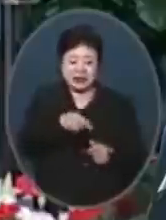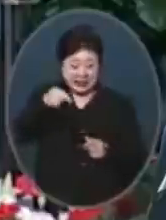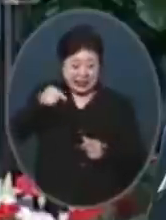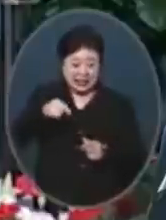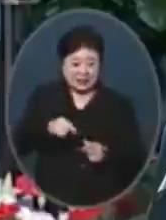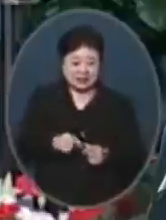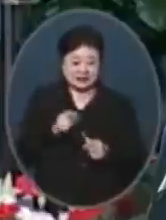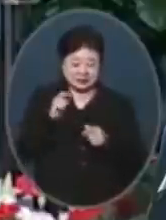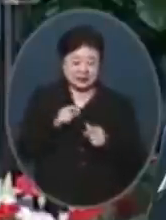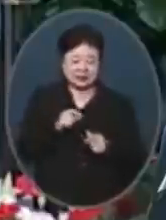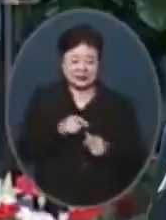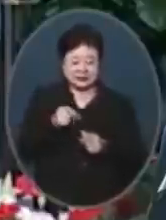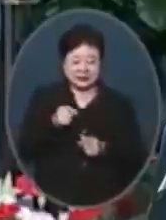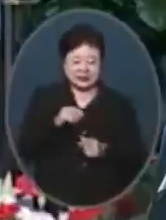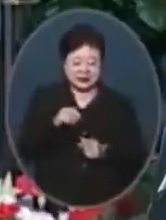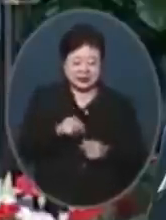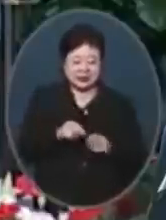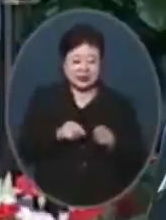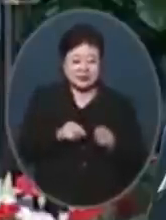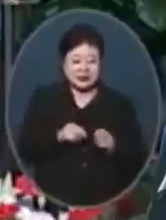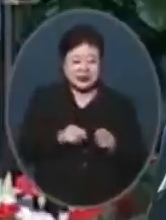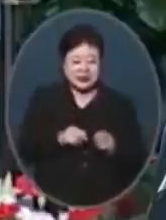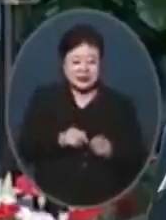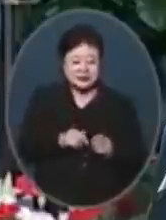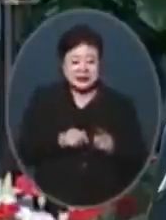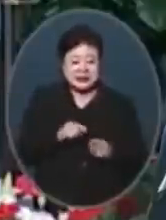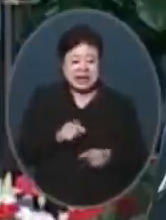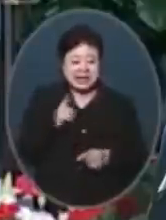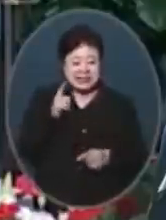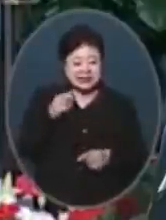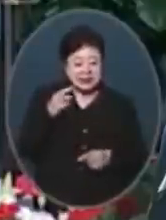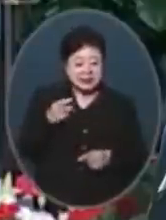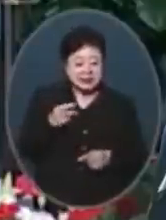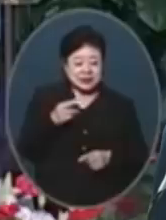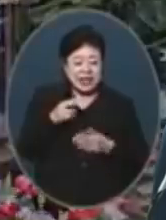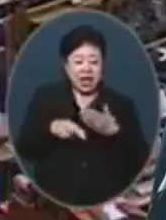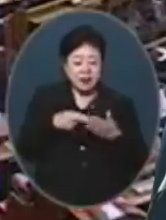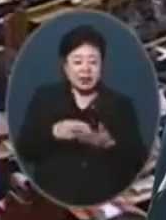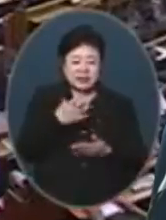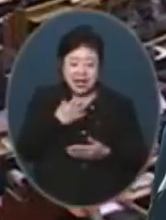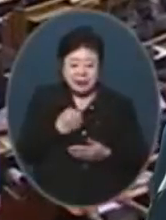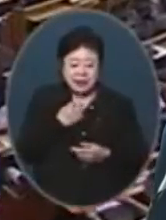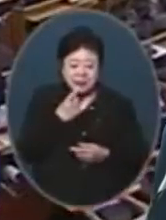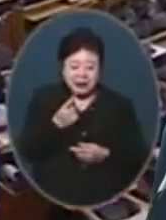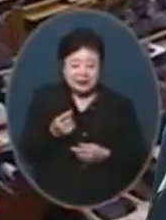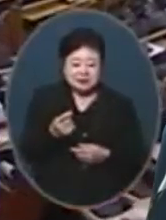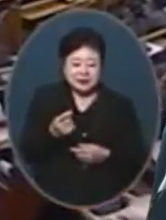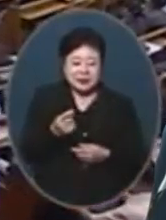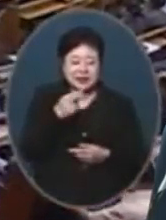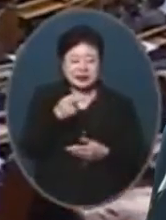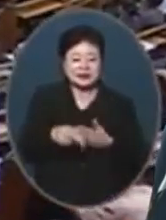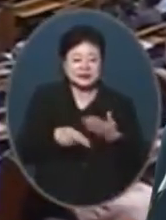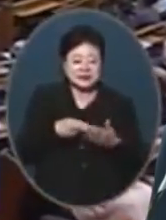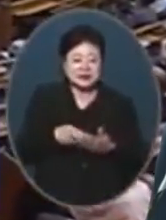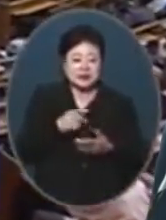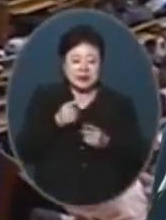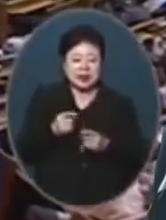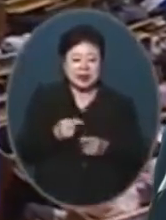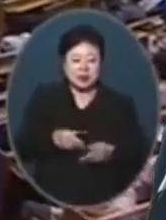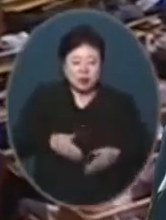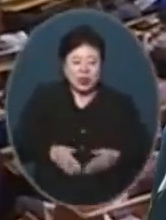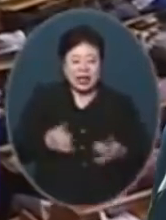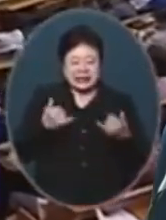택하였습니다. 창세기 12장 1절로 3절에 보면 야훼께서 아브라함에게 이르시되 너는 너희